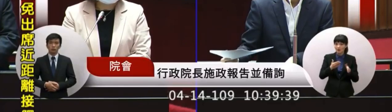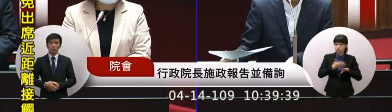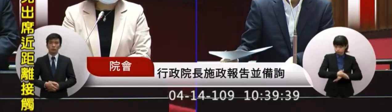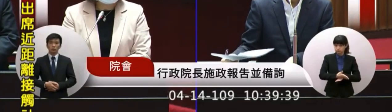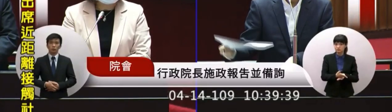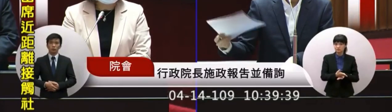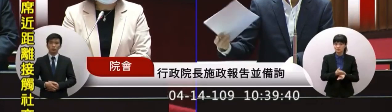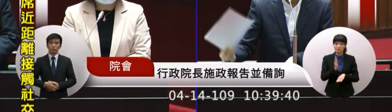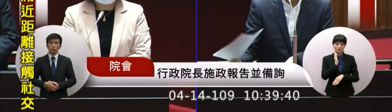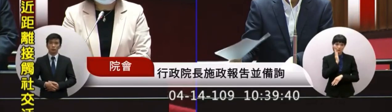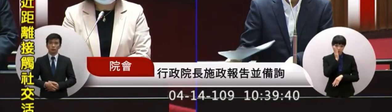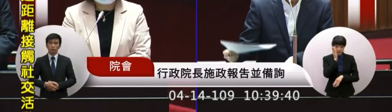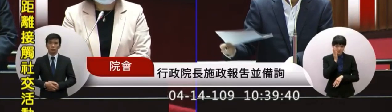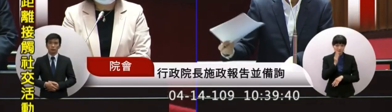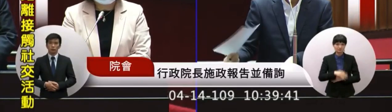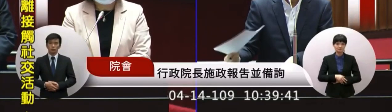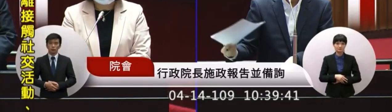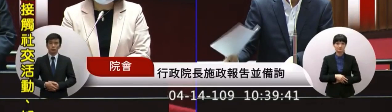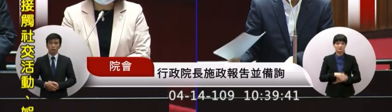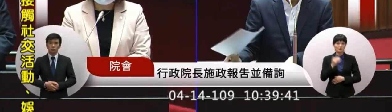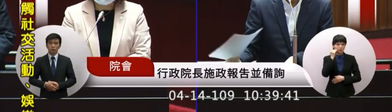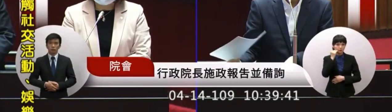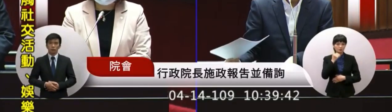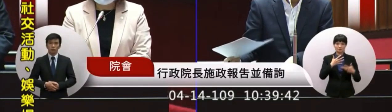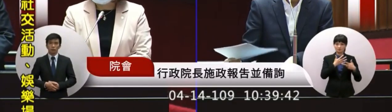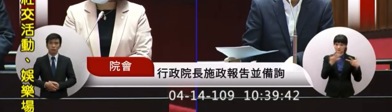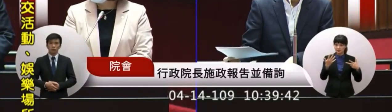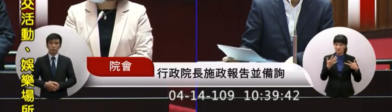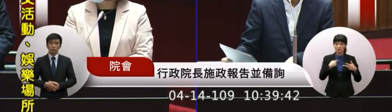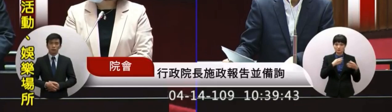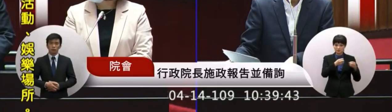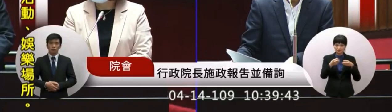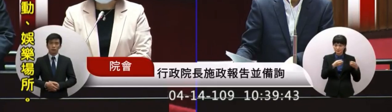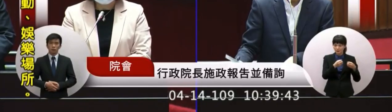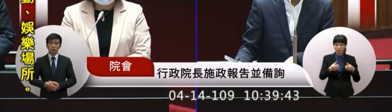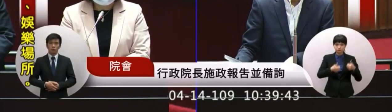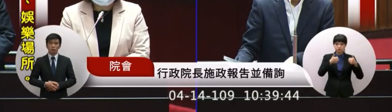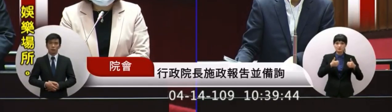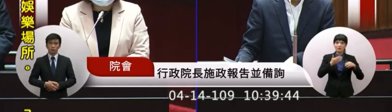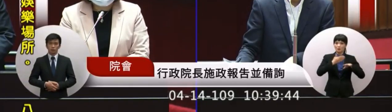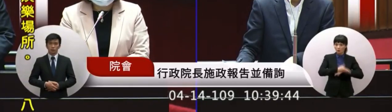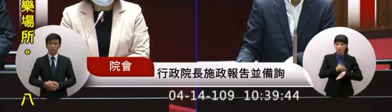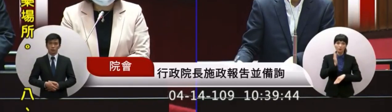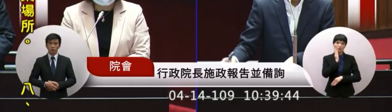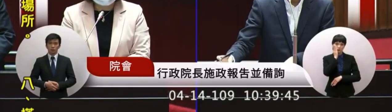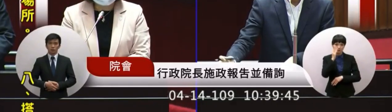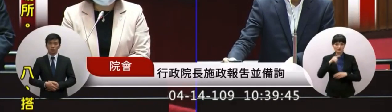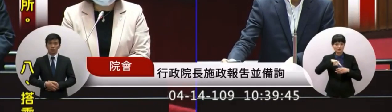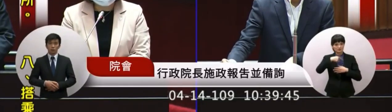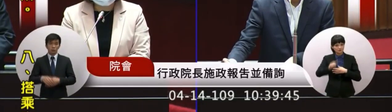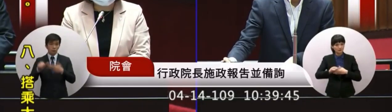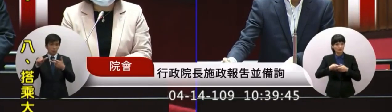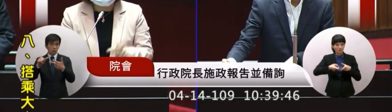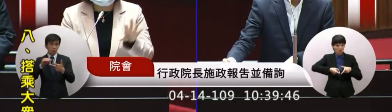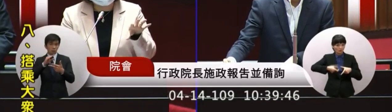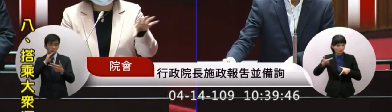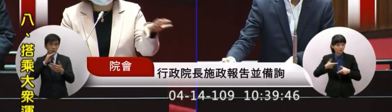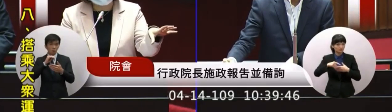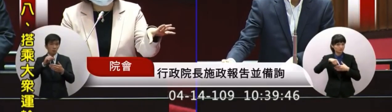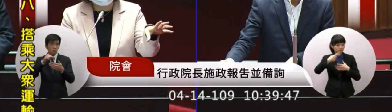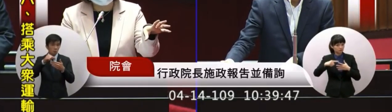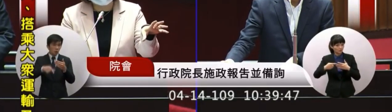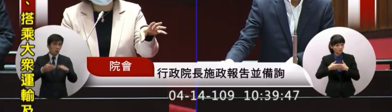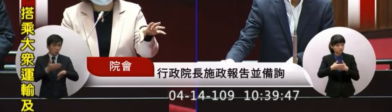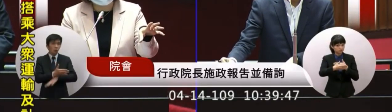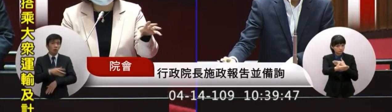到？如果礼拜五我们时间提成，礼拜五顺利通过的话，到公告到这些之后， 礼拜五是条例过吧？ 那条